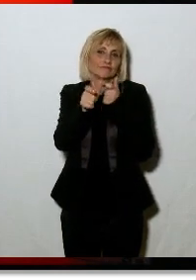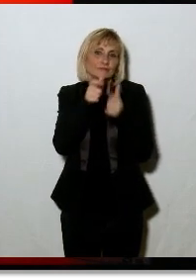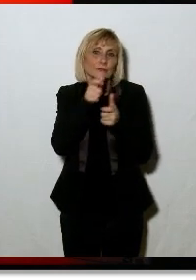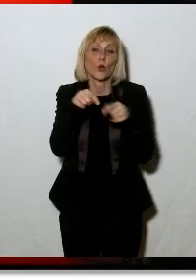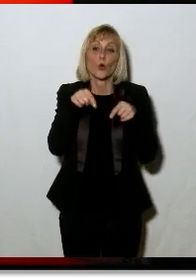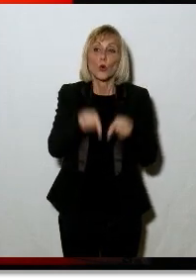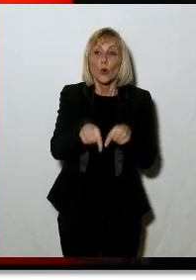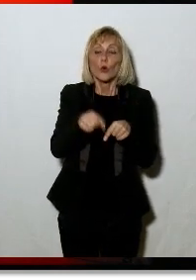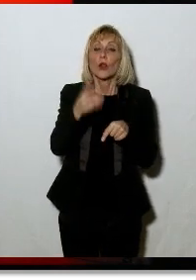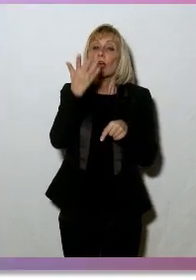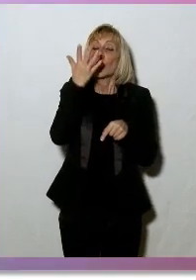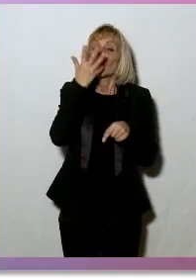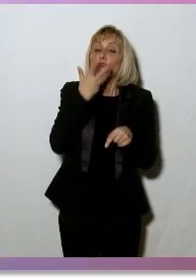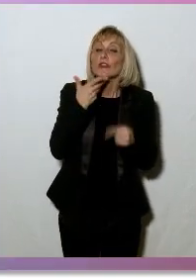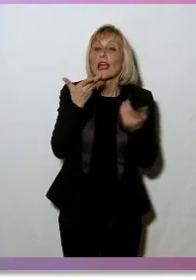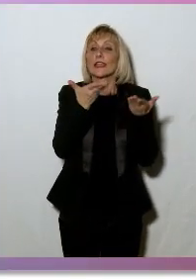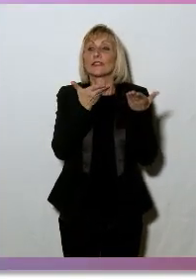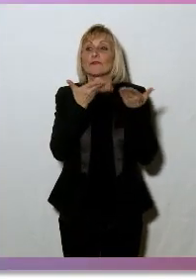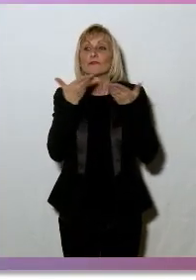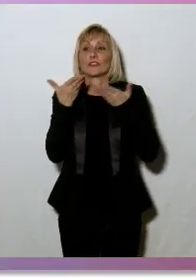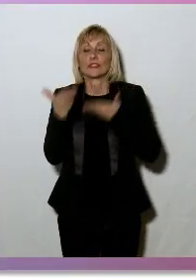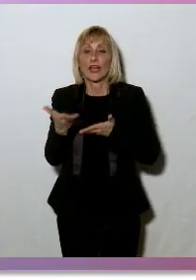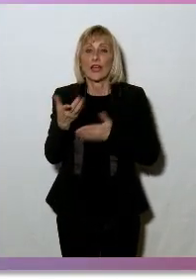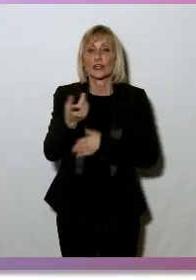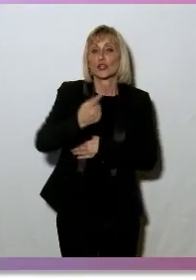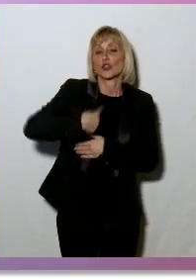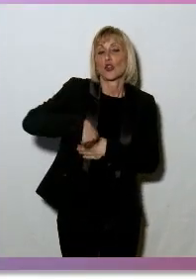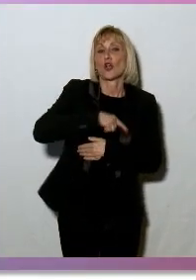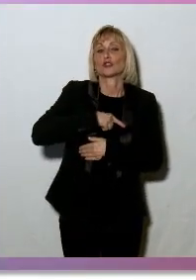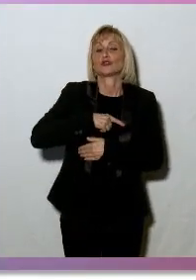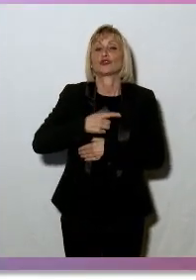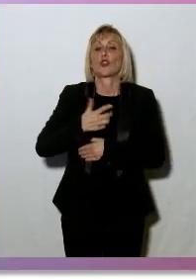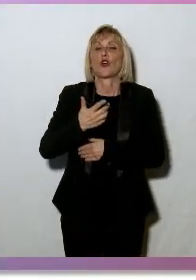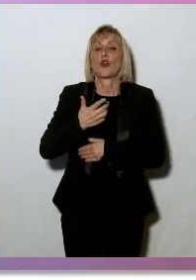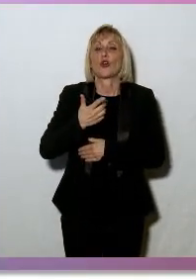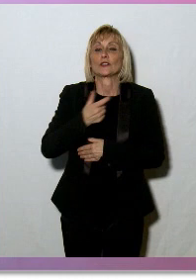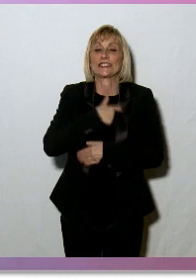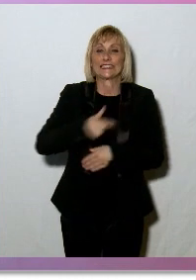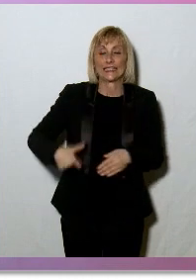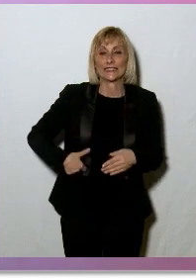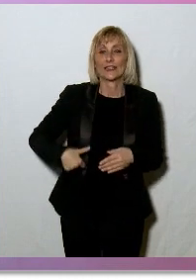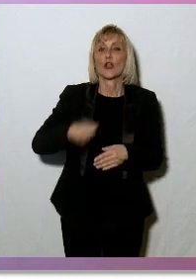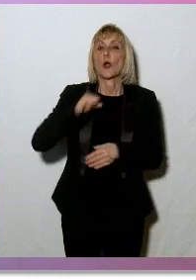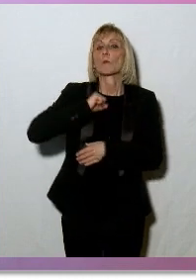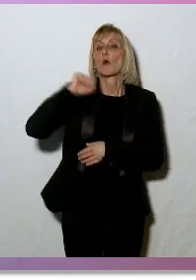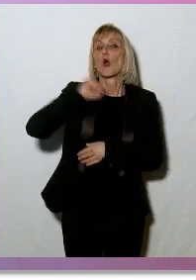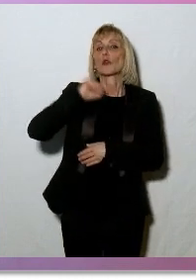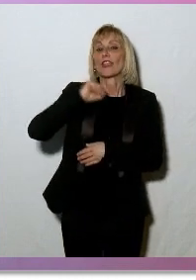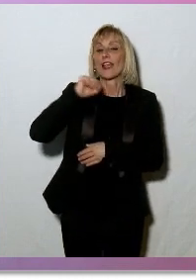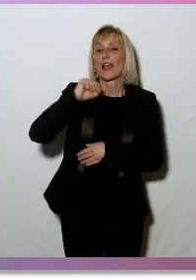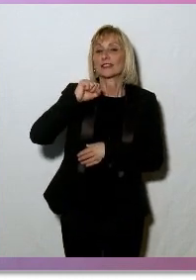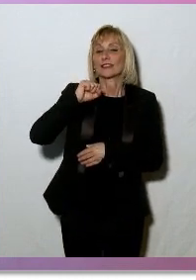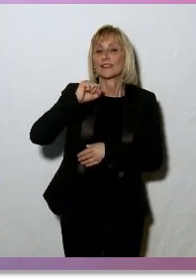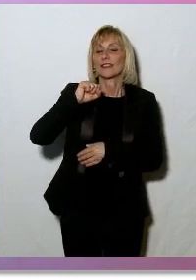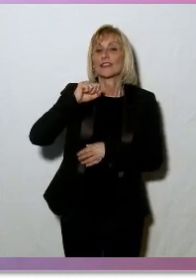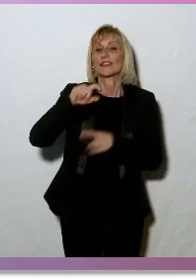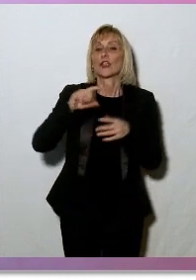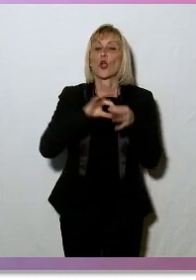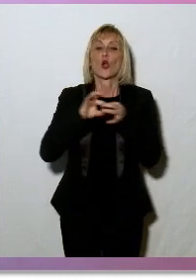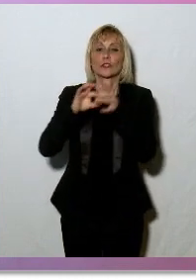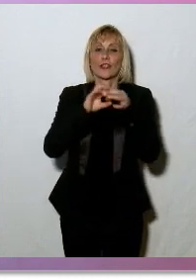nel frattempo vorrei invitare il nostro padrone di casa sindaco di Montecatini Terme coordinatore nazionale